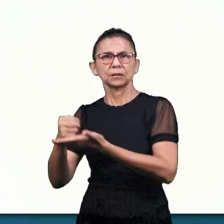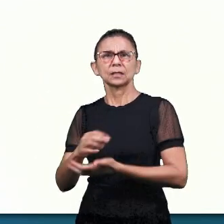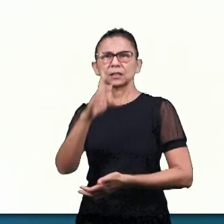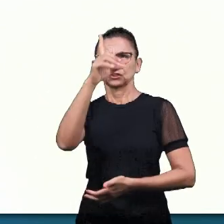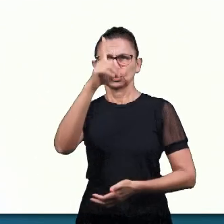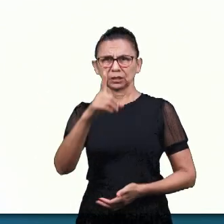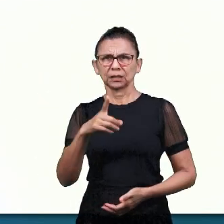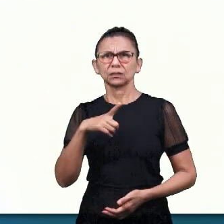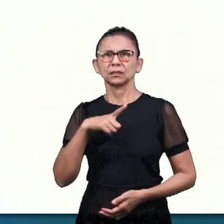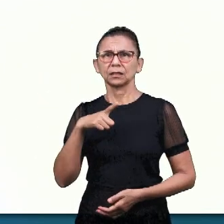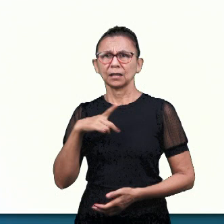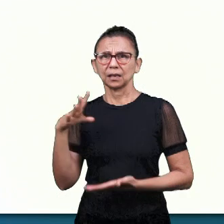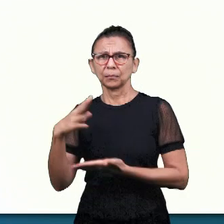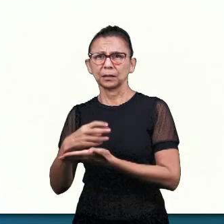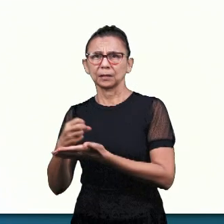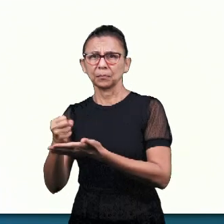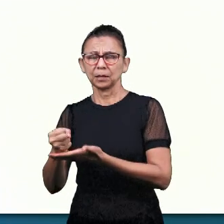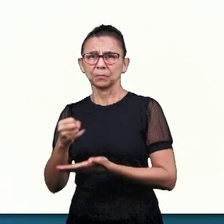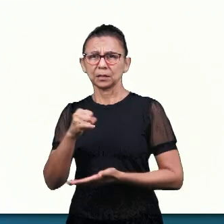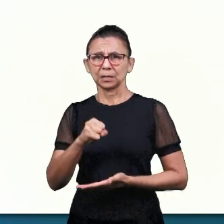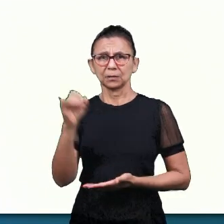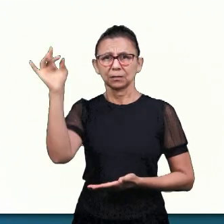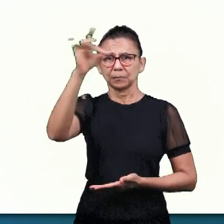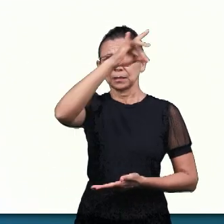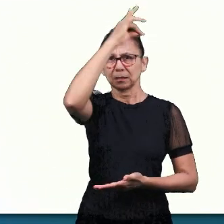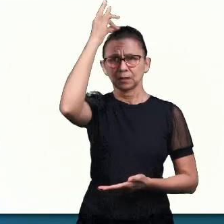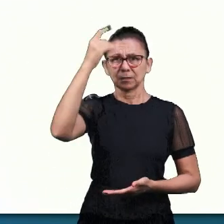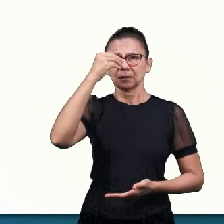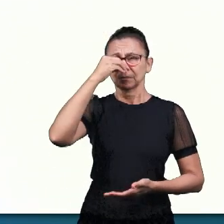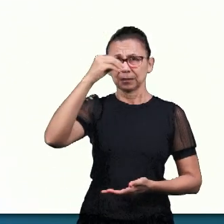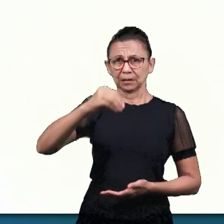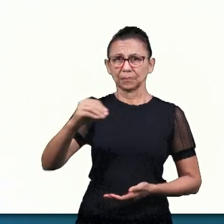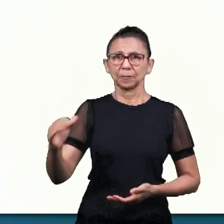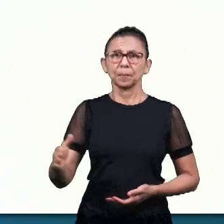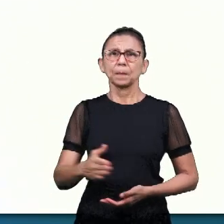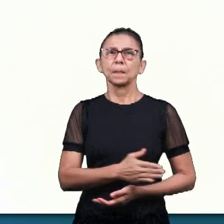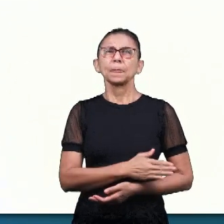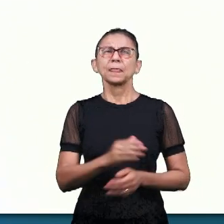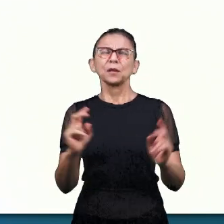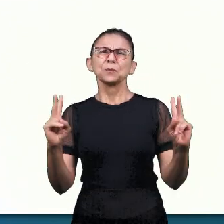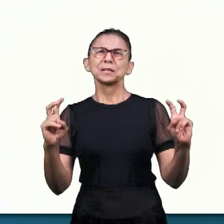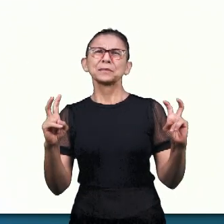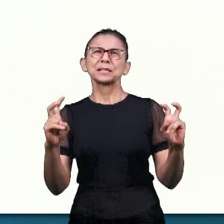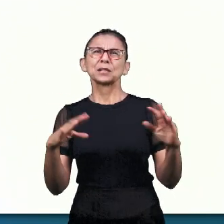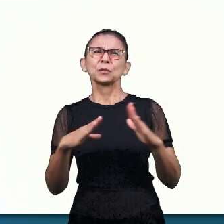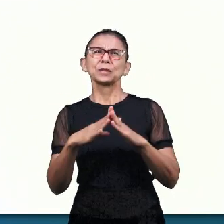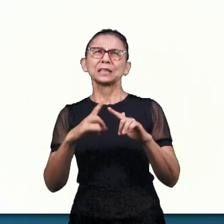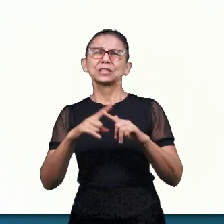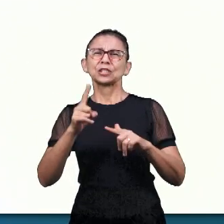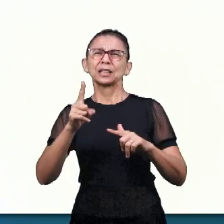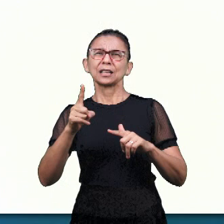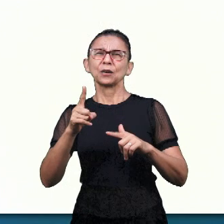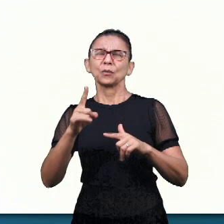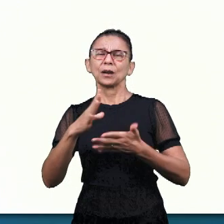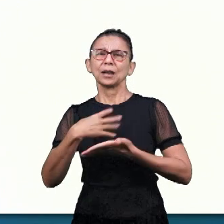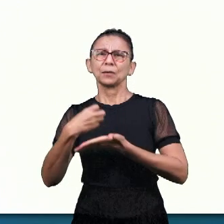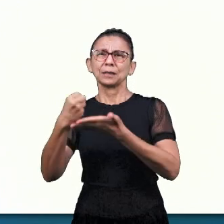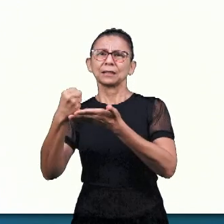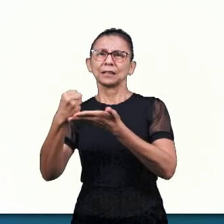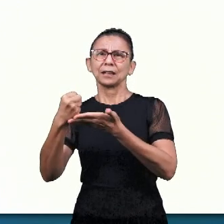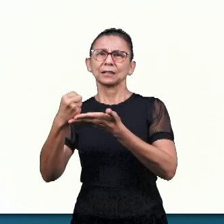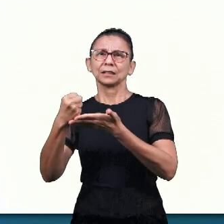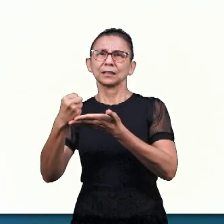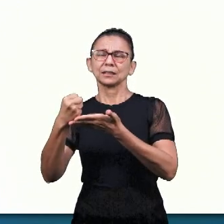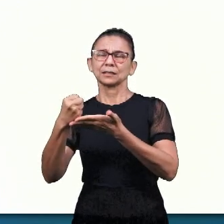sœurs, que l'expression l'Église qui n'a pas été enlevée, c'est une expression de celui qui porte le sujet après